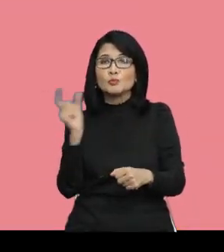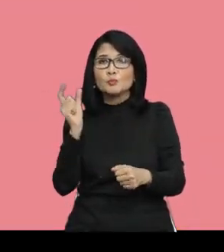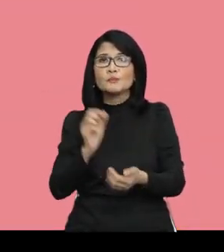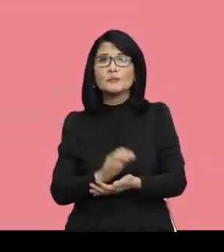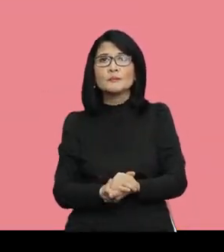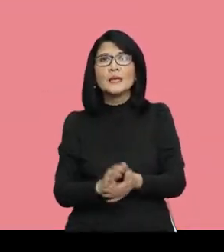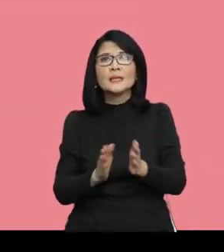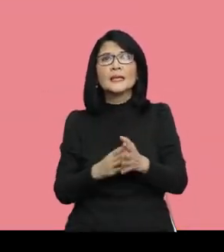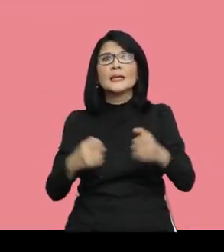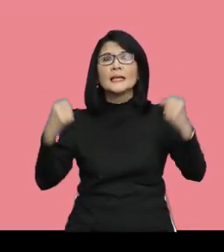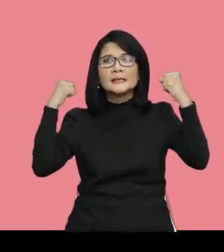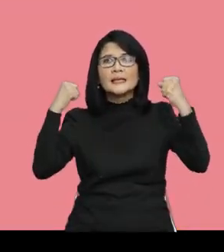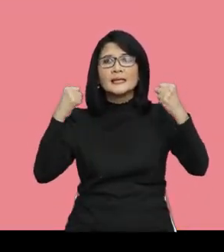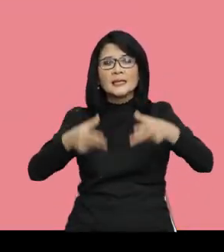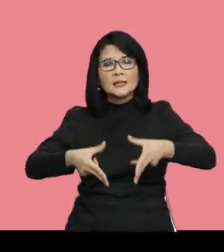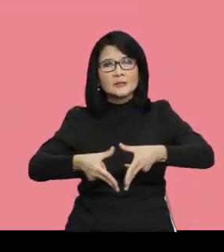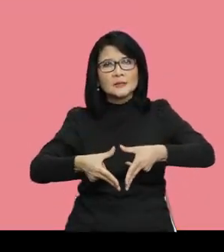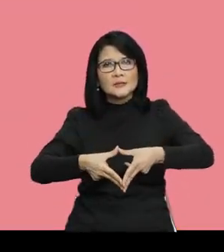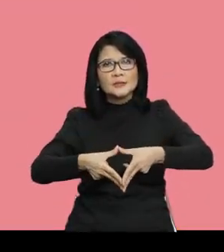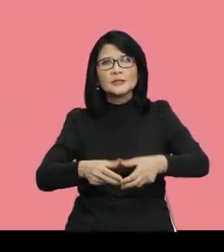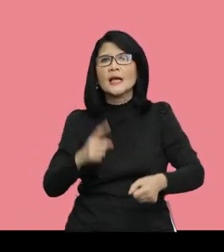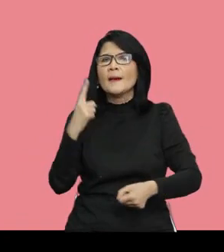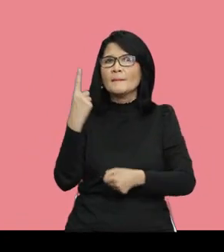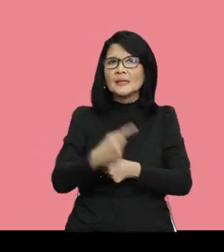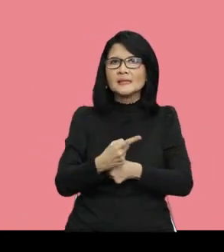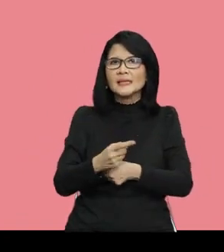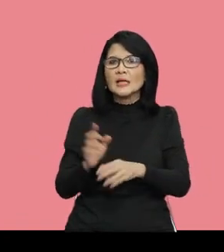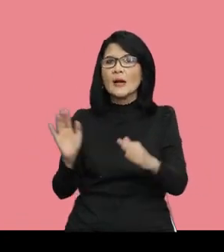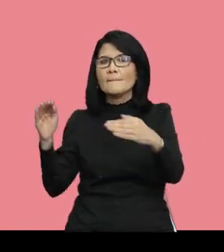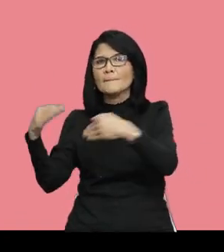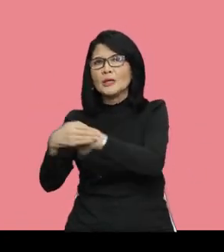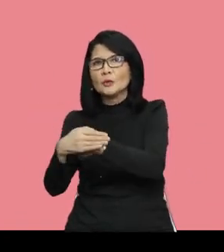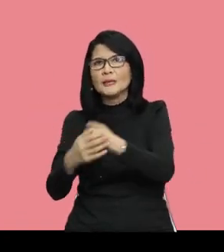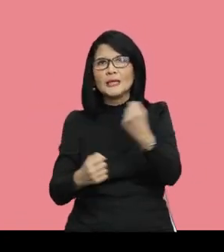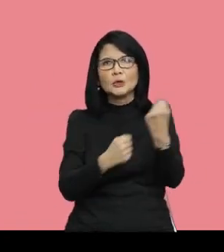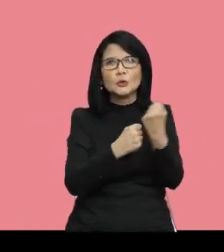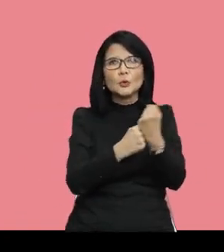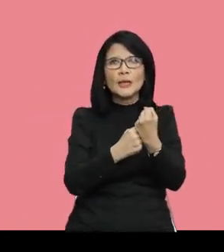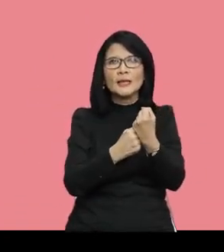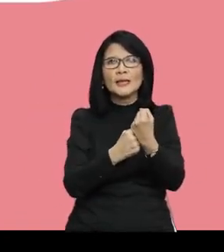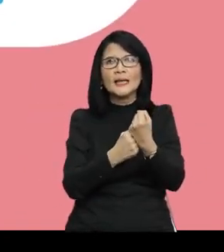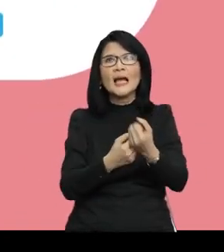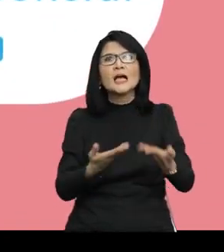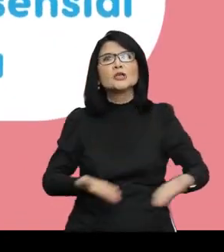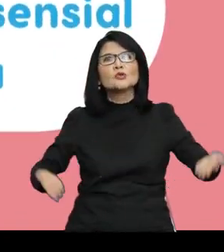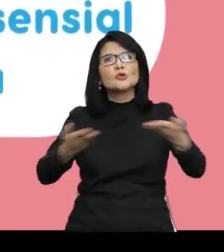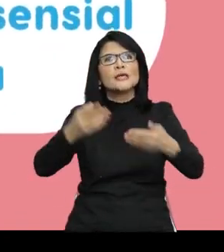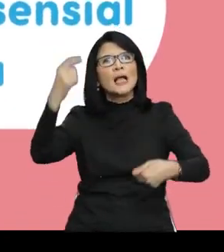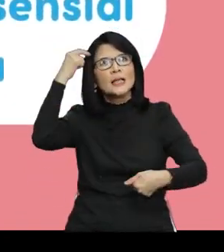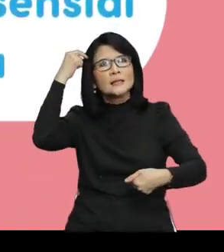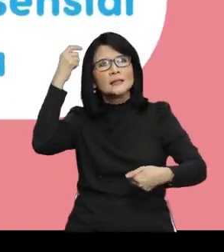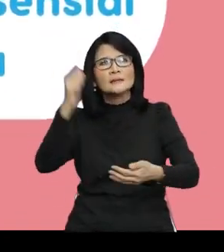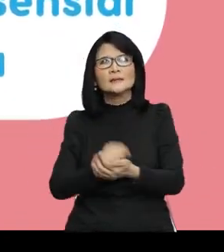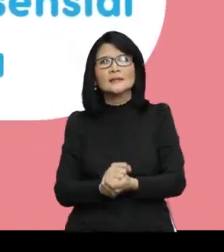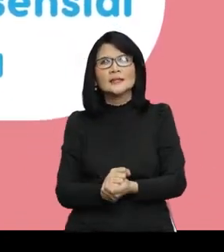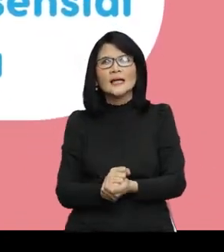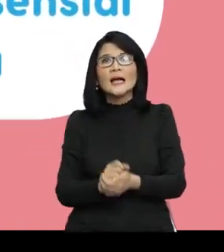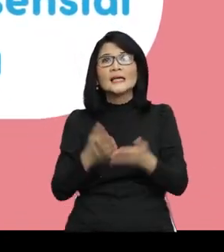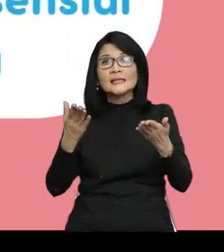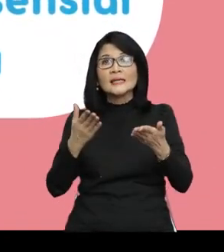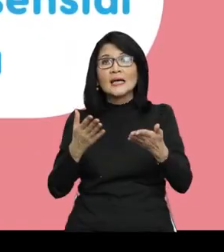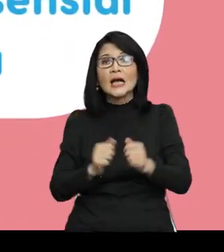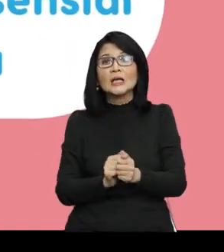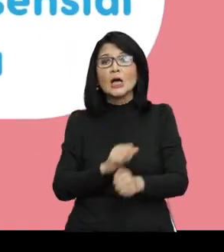umum dan kesehatan reproduksi, memastikan aspek perlindungan termasuk dukungan psikososial, dan ketersediaan